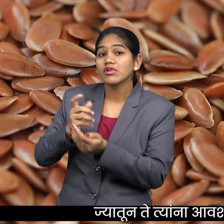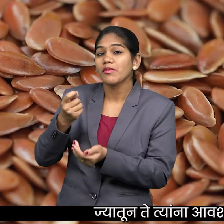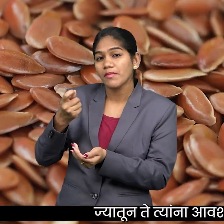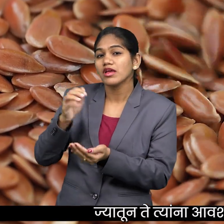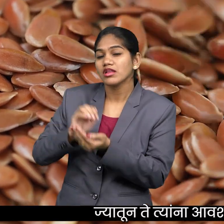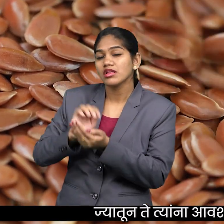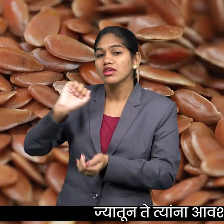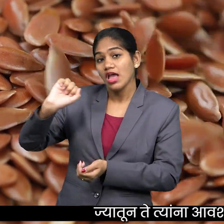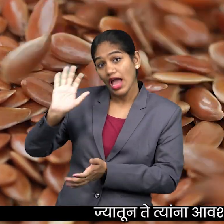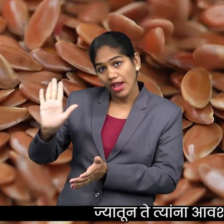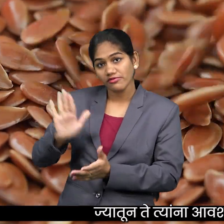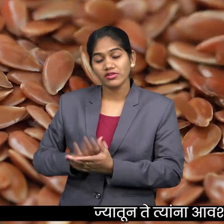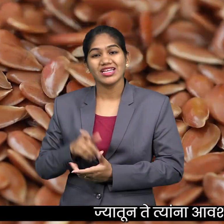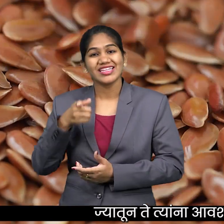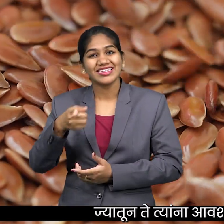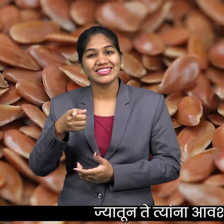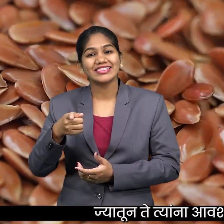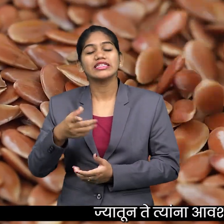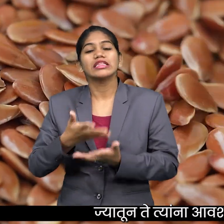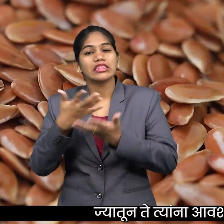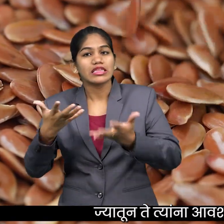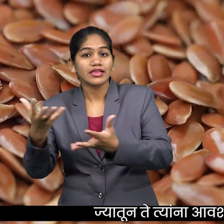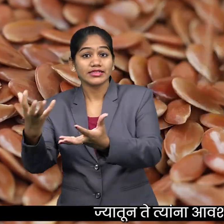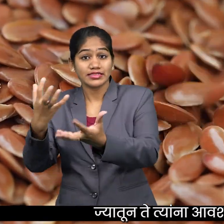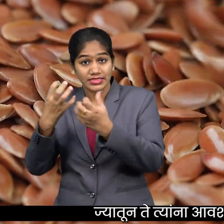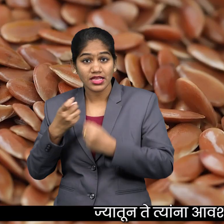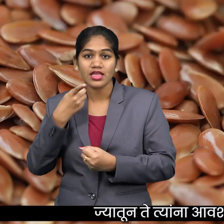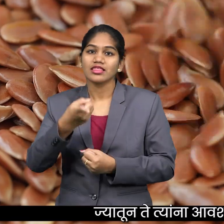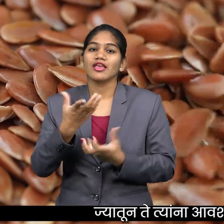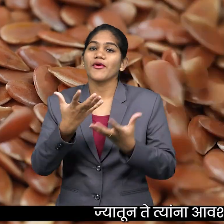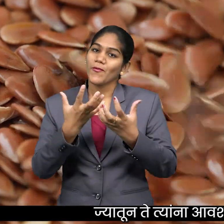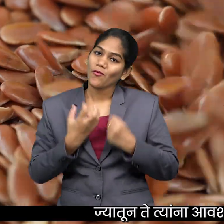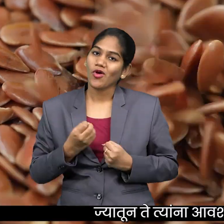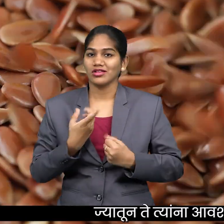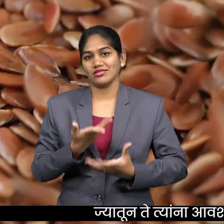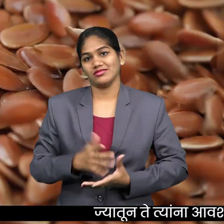ज्यातून ते लोकांना आवश्यक असलेल्या वस्तू खरेदी करतात.